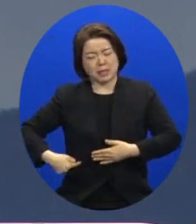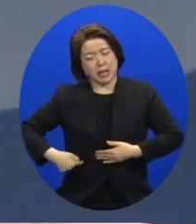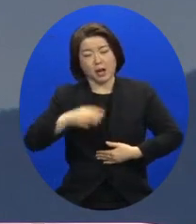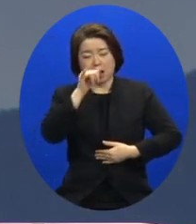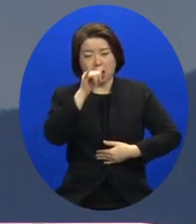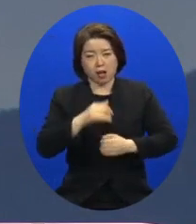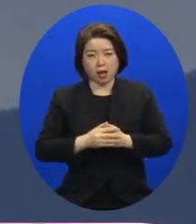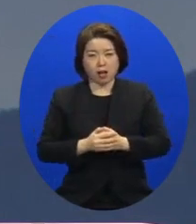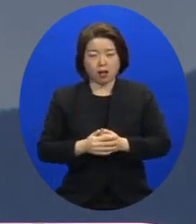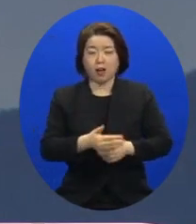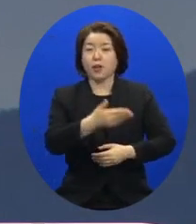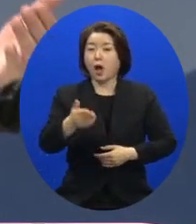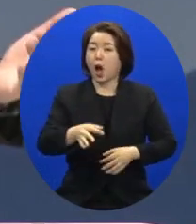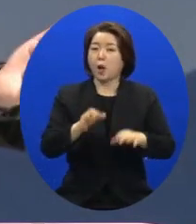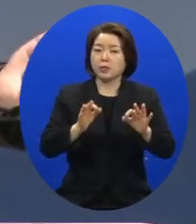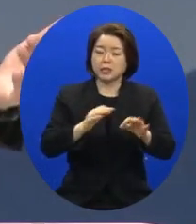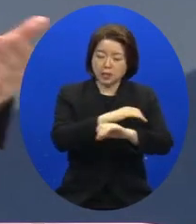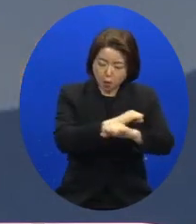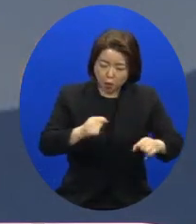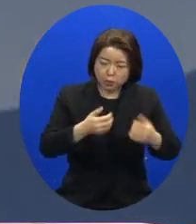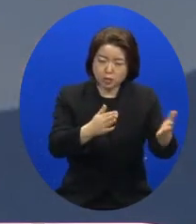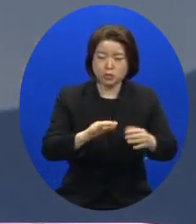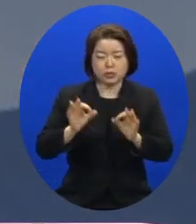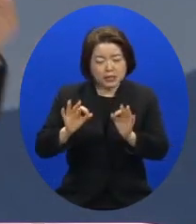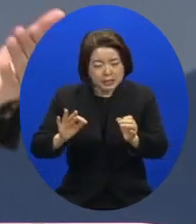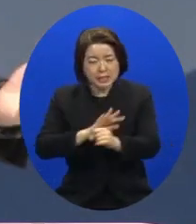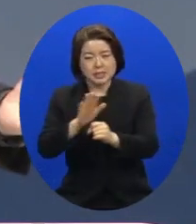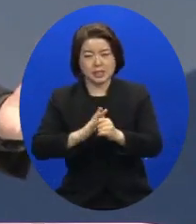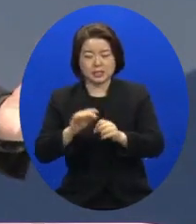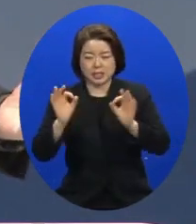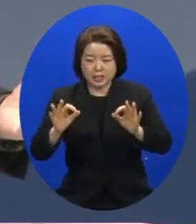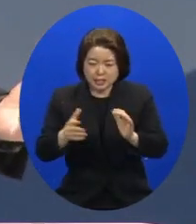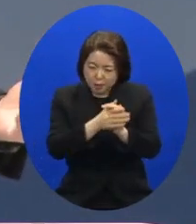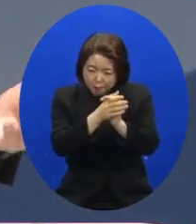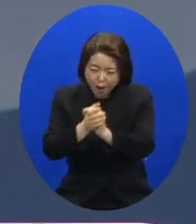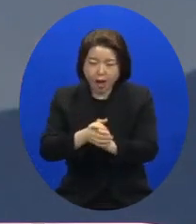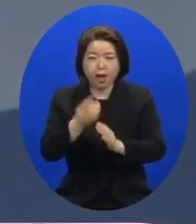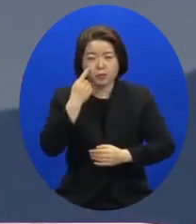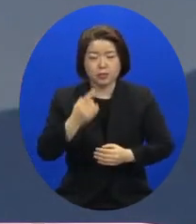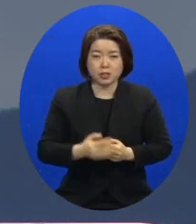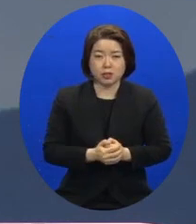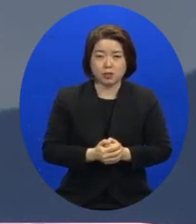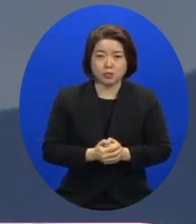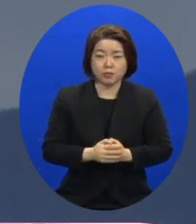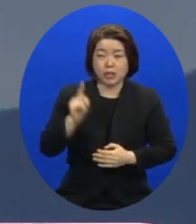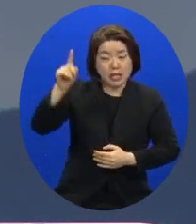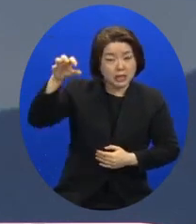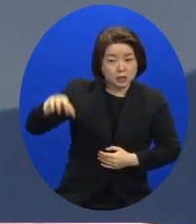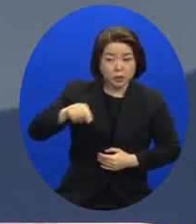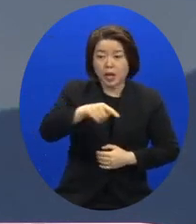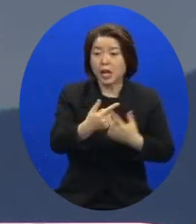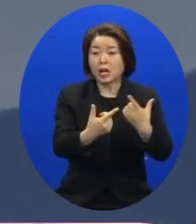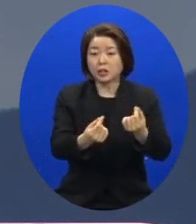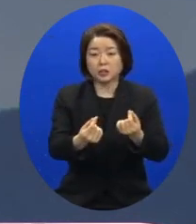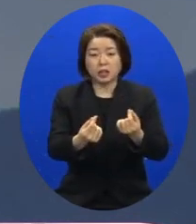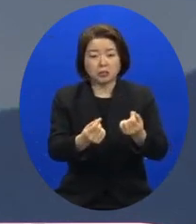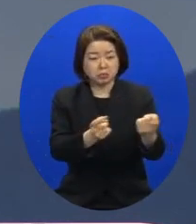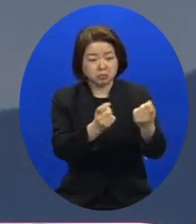이제는 용서하세요. 이제는 사랑하세요. 이제는 화해하세요. 천국에서 그렇게 만나실